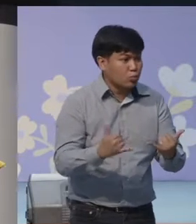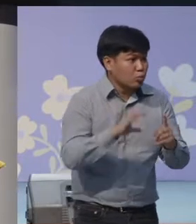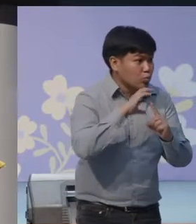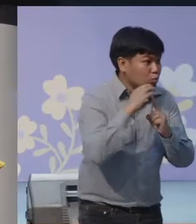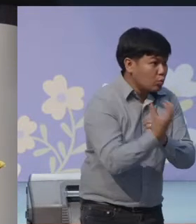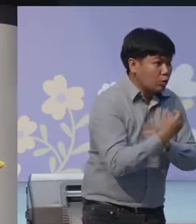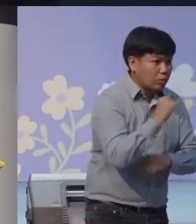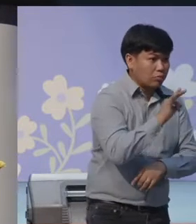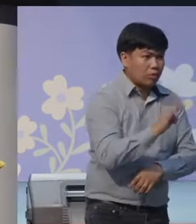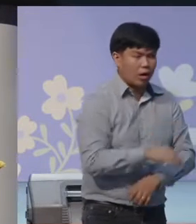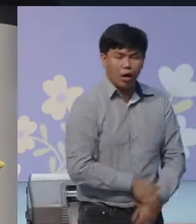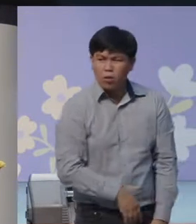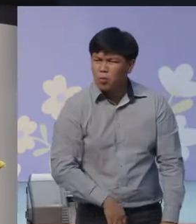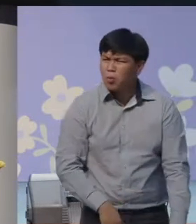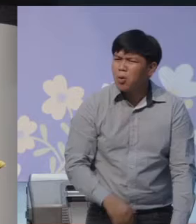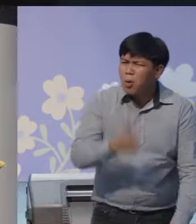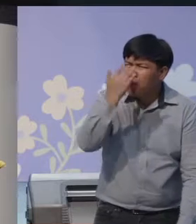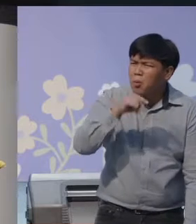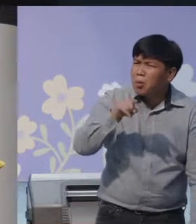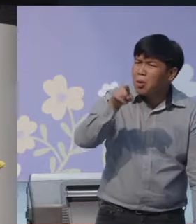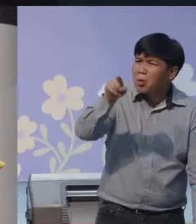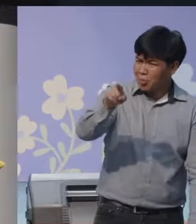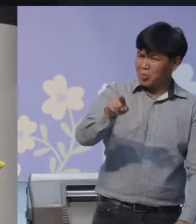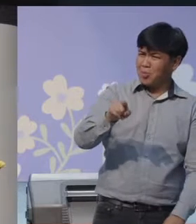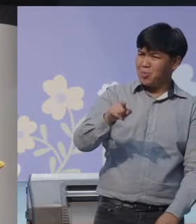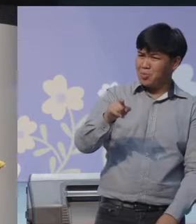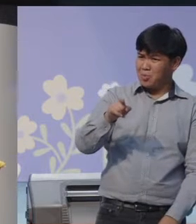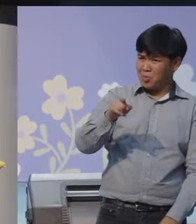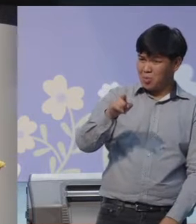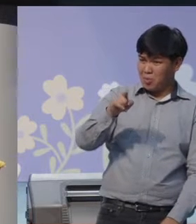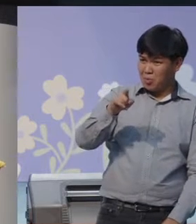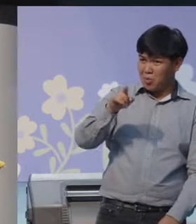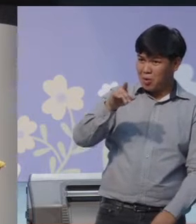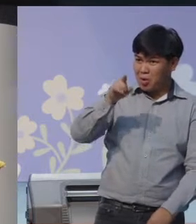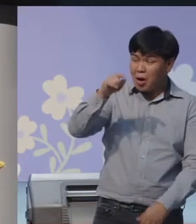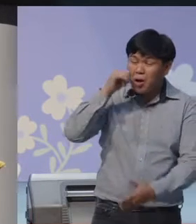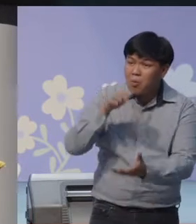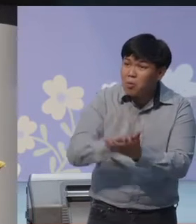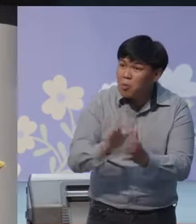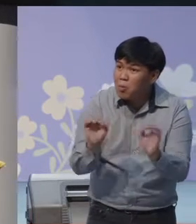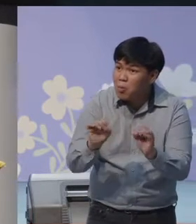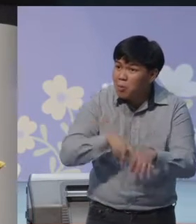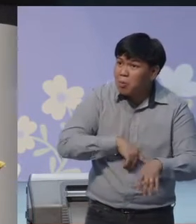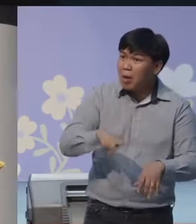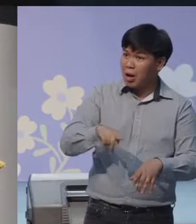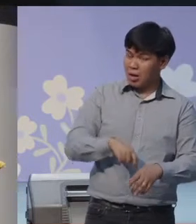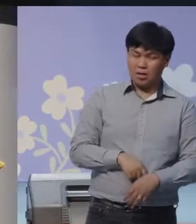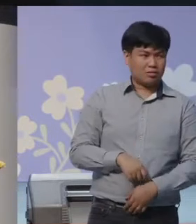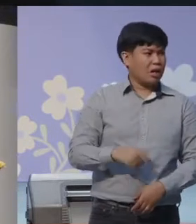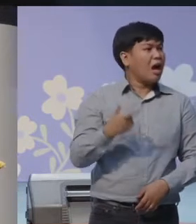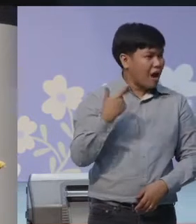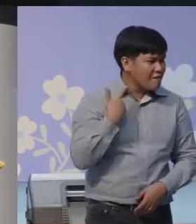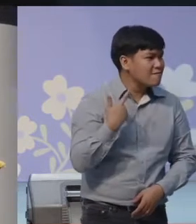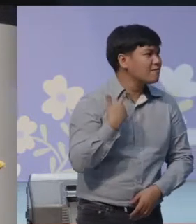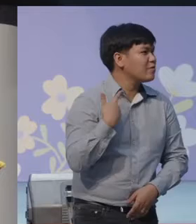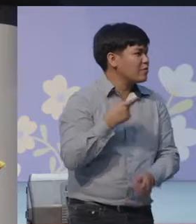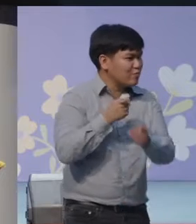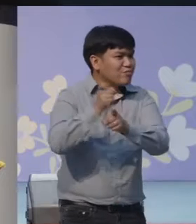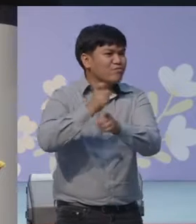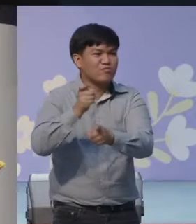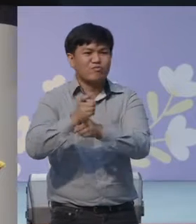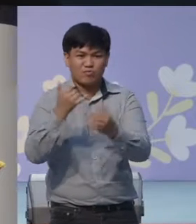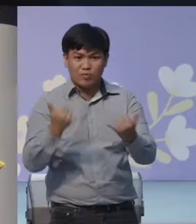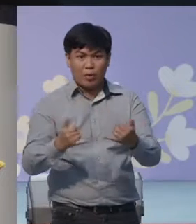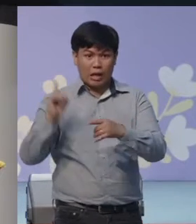pag wala kang anak, nakakantsawan ka pag lalaki ka, tapos wala kang anak. Hindi ko alam kung nangyayari pa ngayon yan. Pero noong ang kabataan